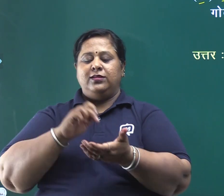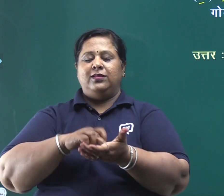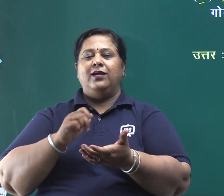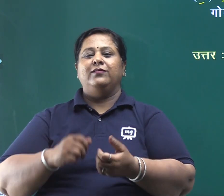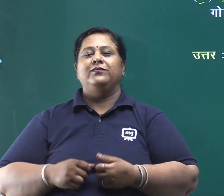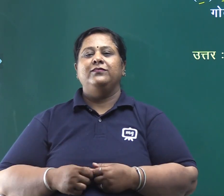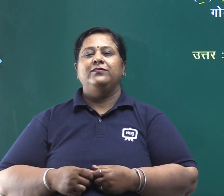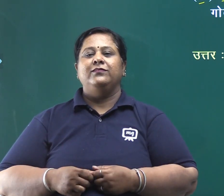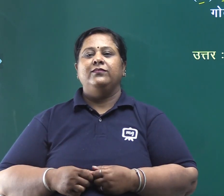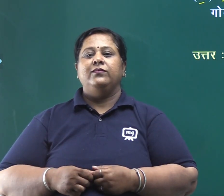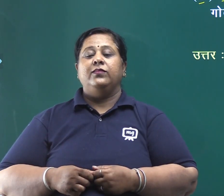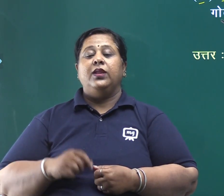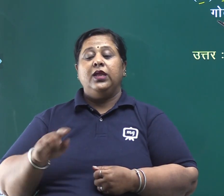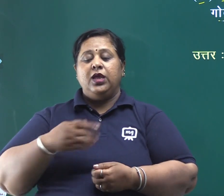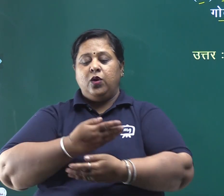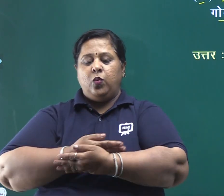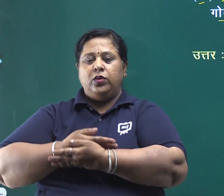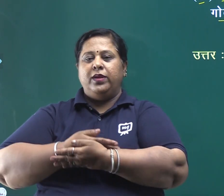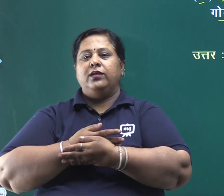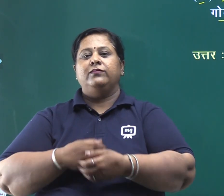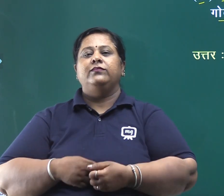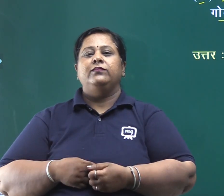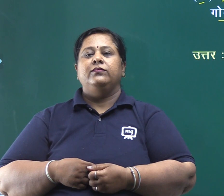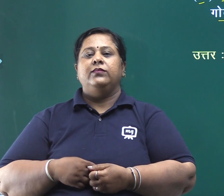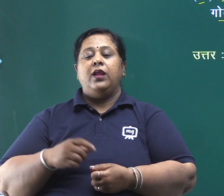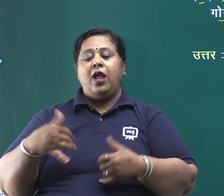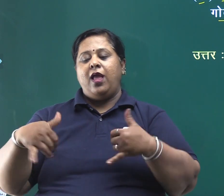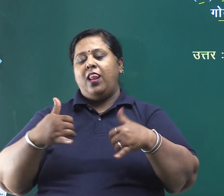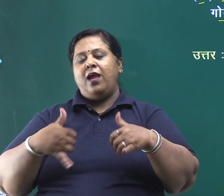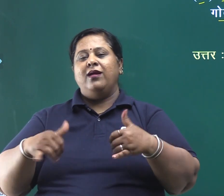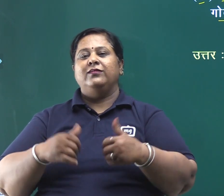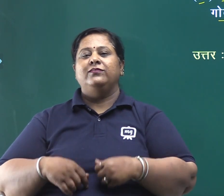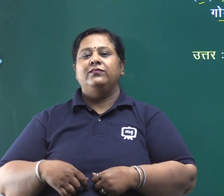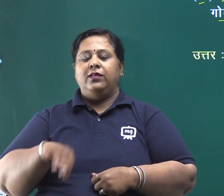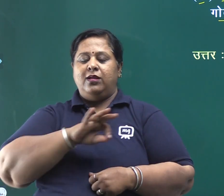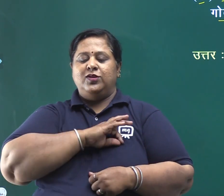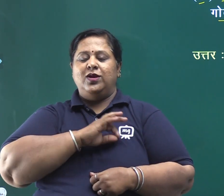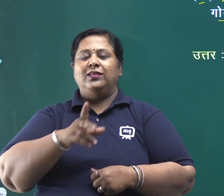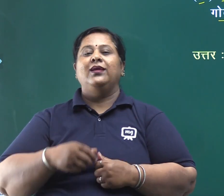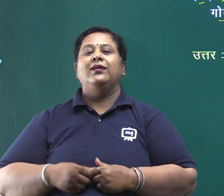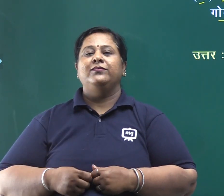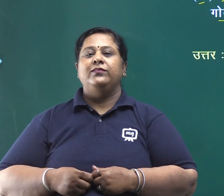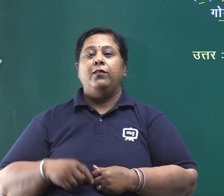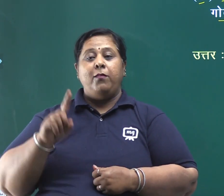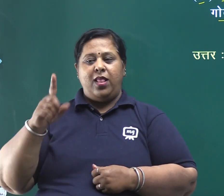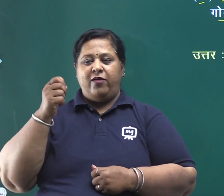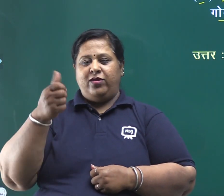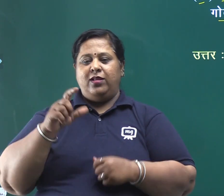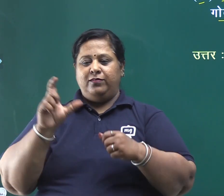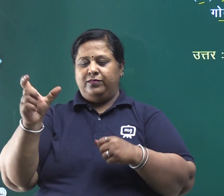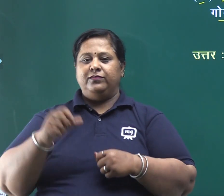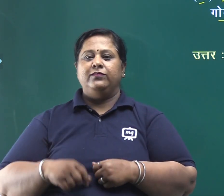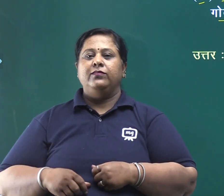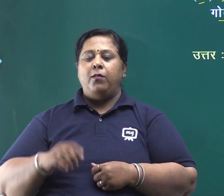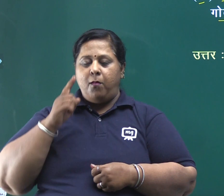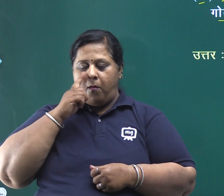स्थान की गोद में खेलना चाहती है। पहला